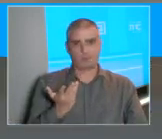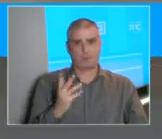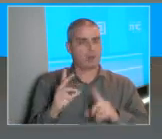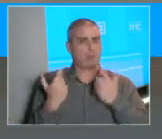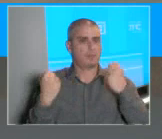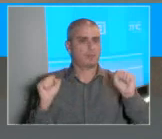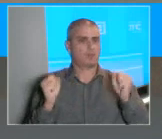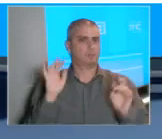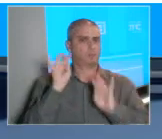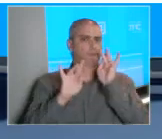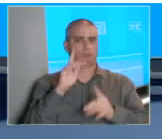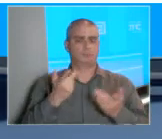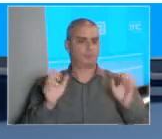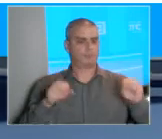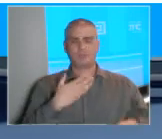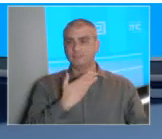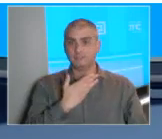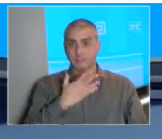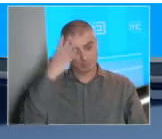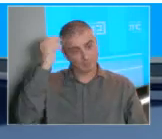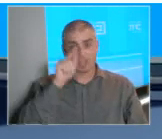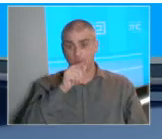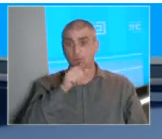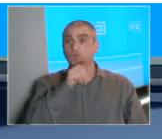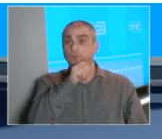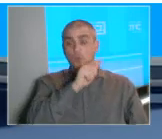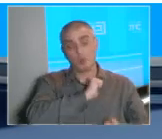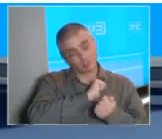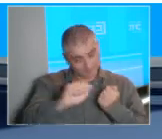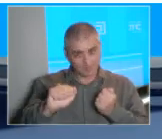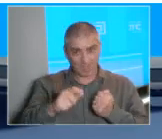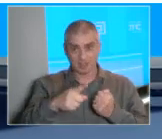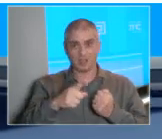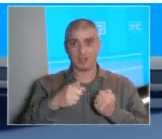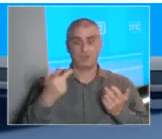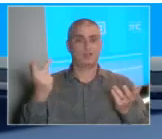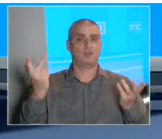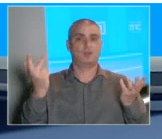למה הדמוקרטים תוקפים את הנשיא טראמפ בזה שהוא חיסל את